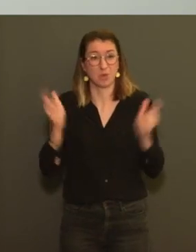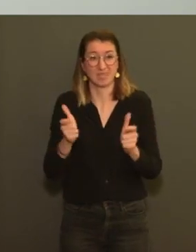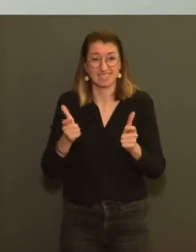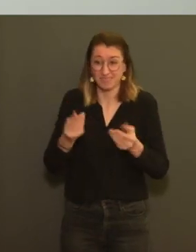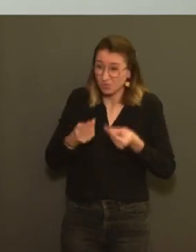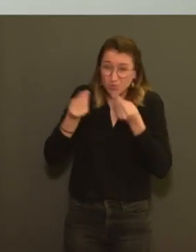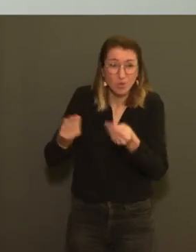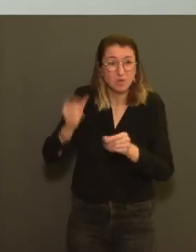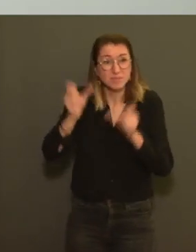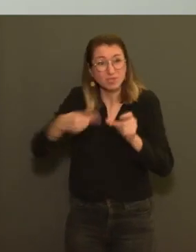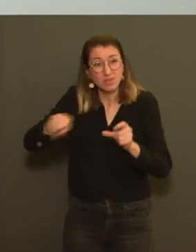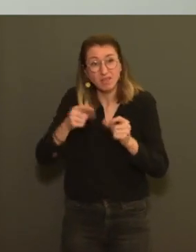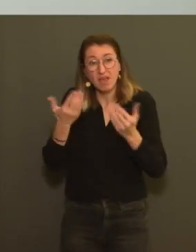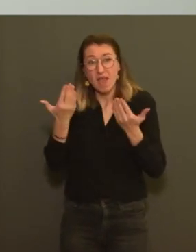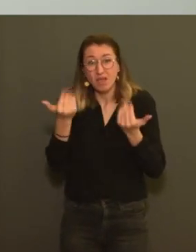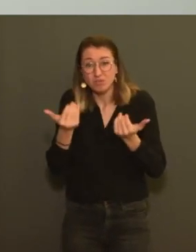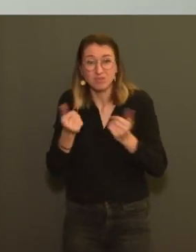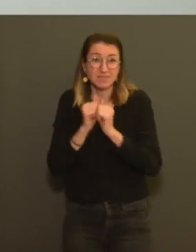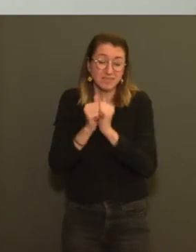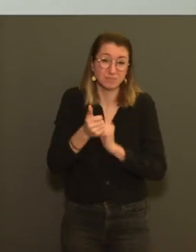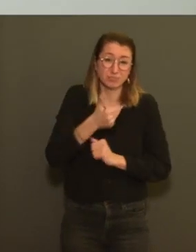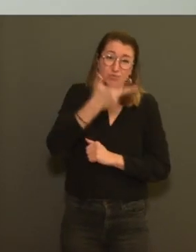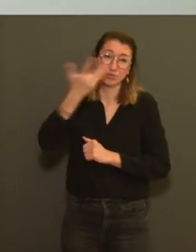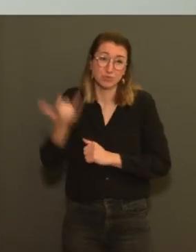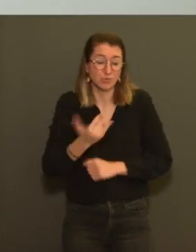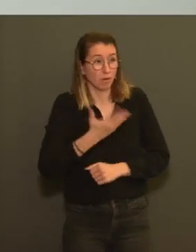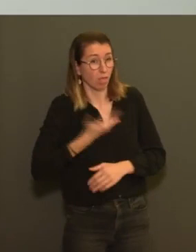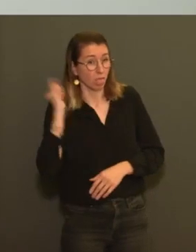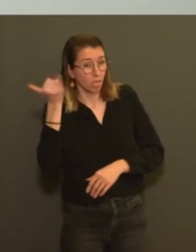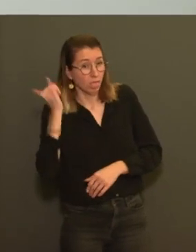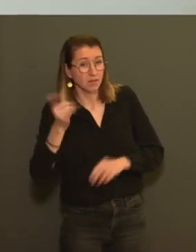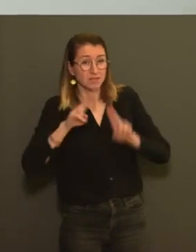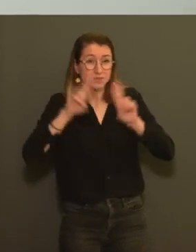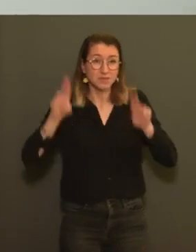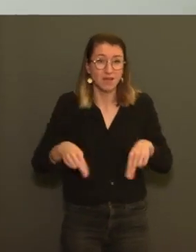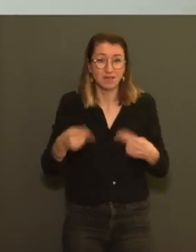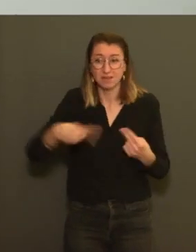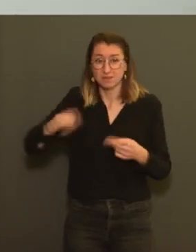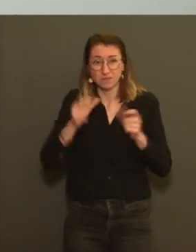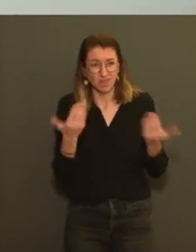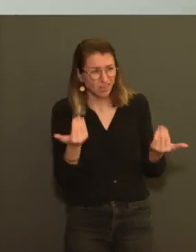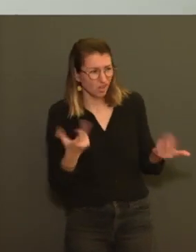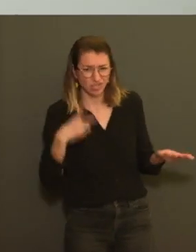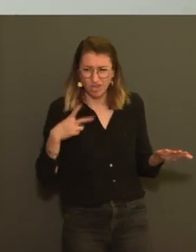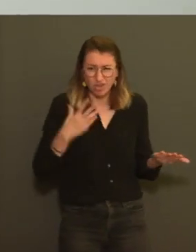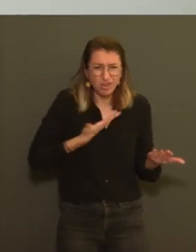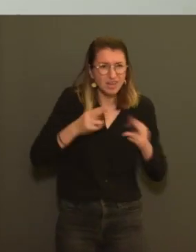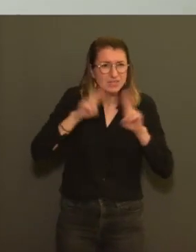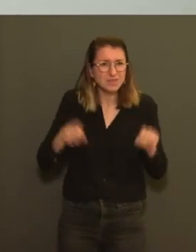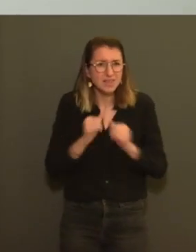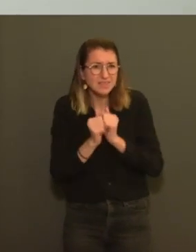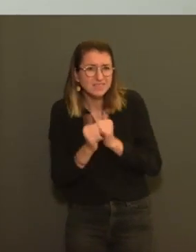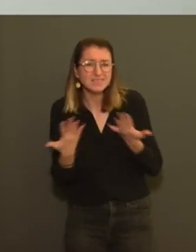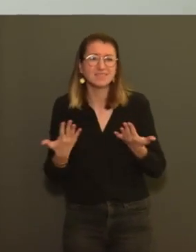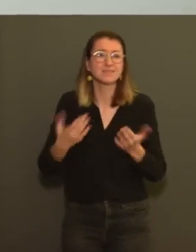faire les tests de plusieurs jours, on en est tous le témoin. Ceci aboutissait à des échantillons qui attendaient au niveau des laboratoires